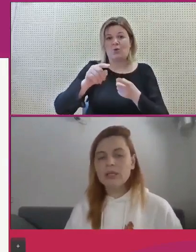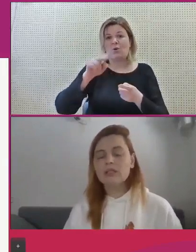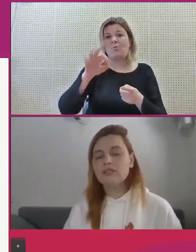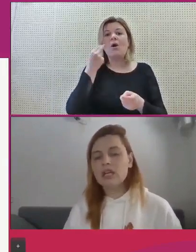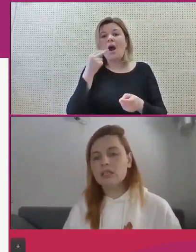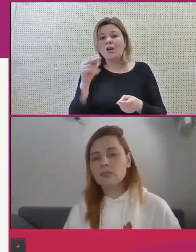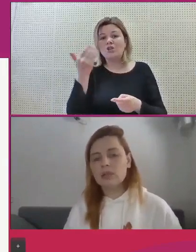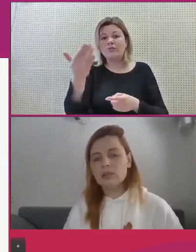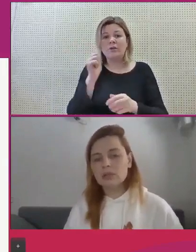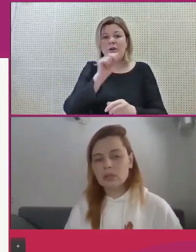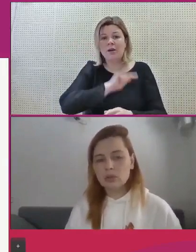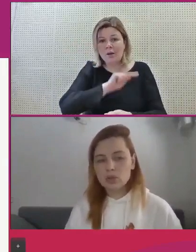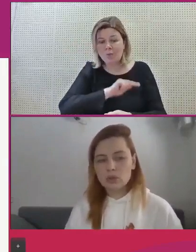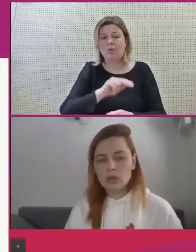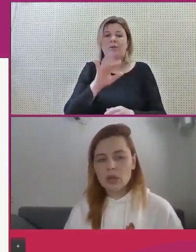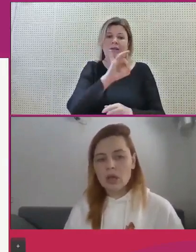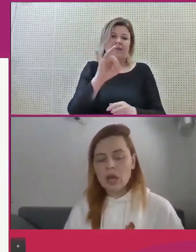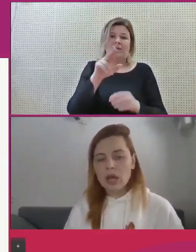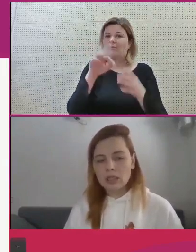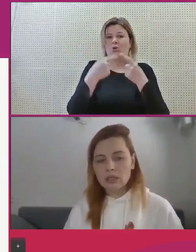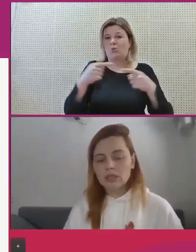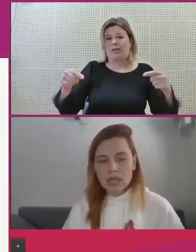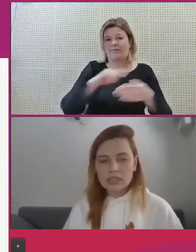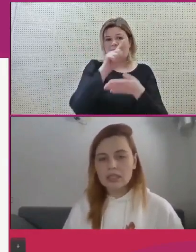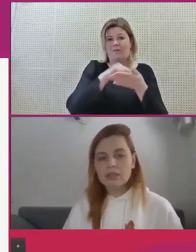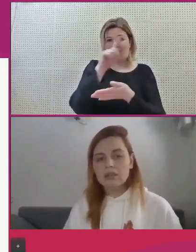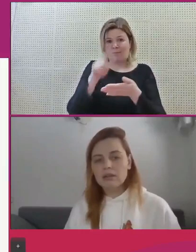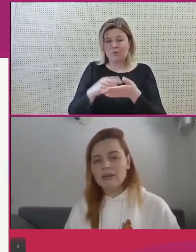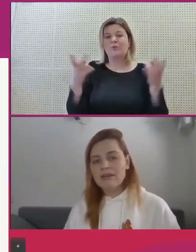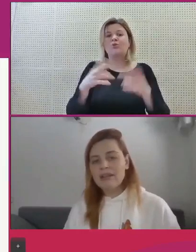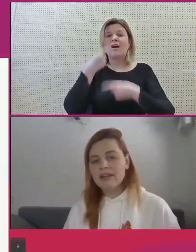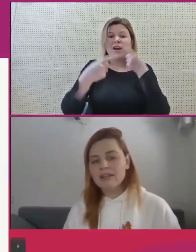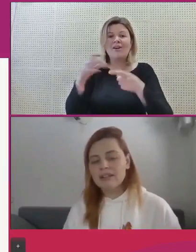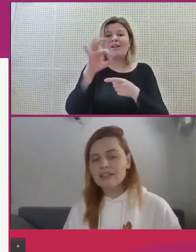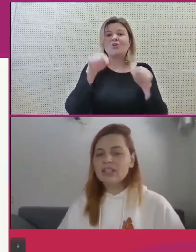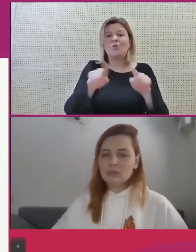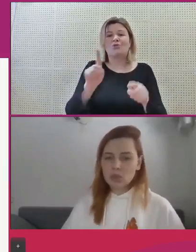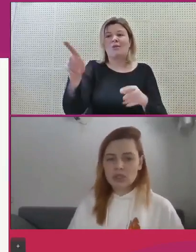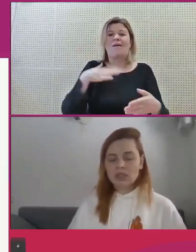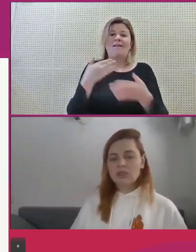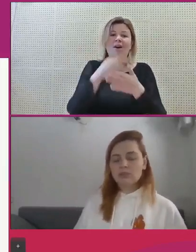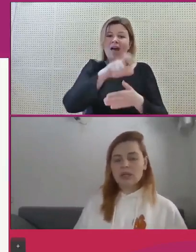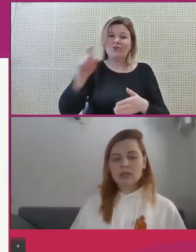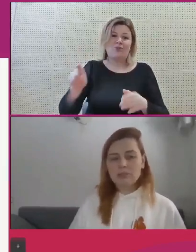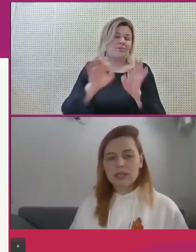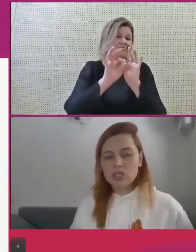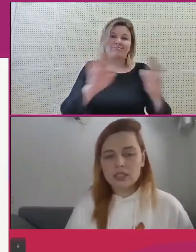других моментов, да, там, о том, что они классные, где-то можно